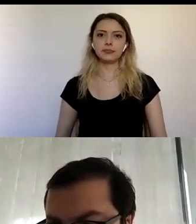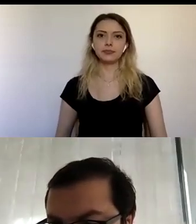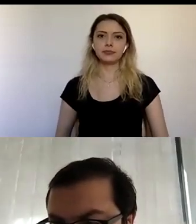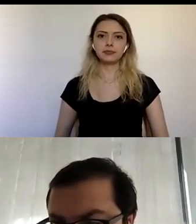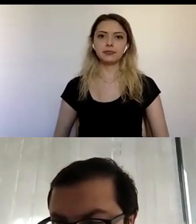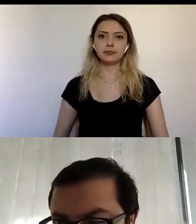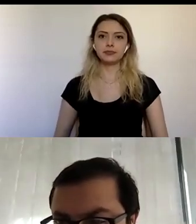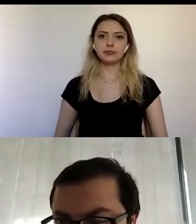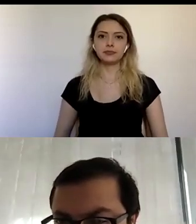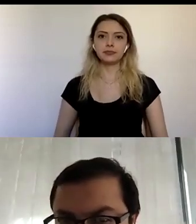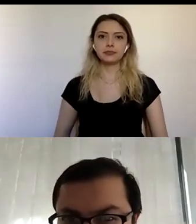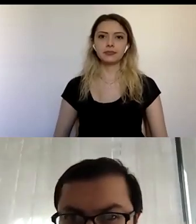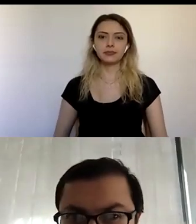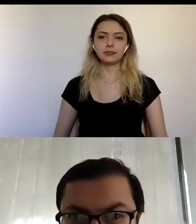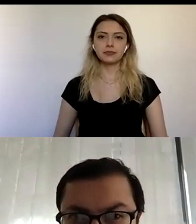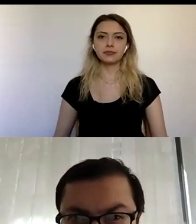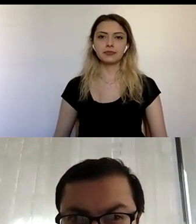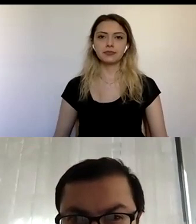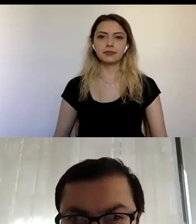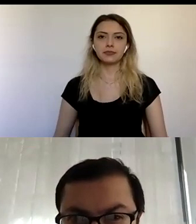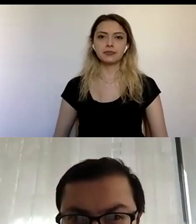beklentilerinizi karşıladı mı? Bunu soruyoruz aslında.